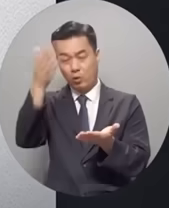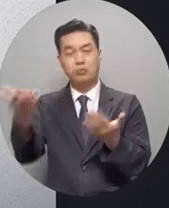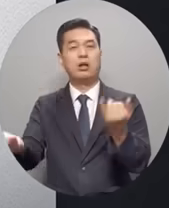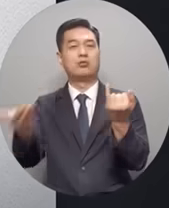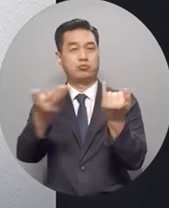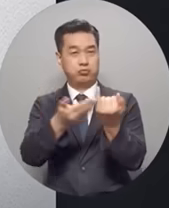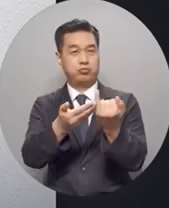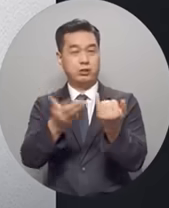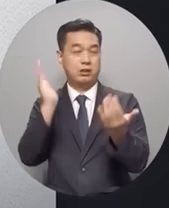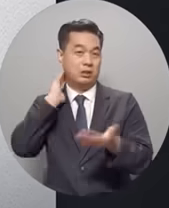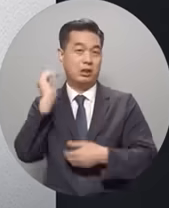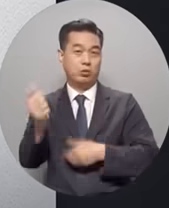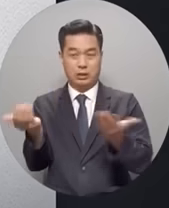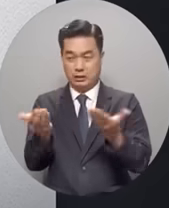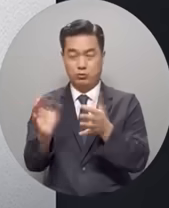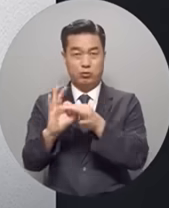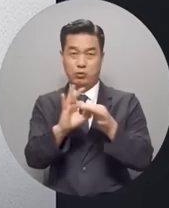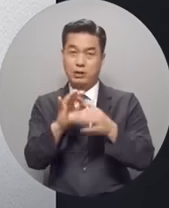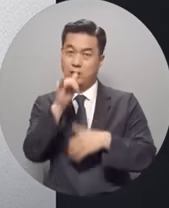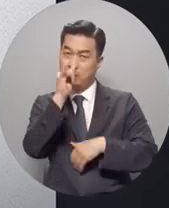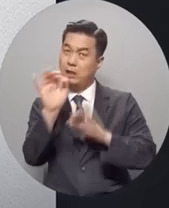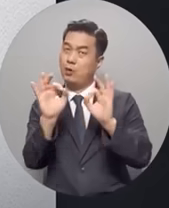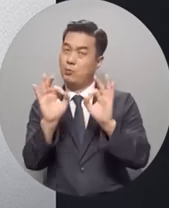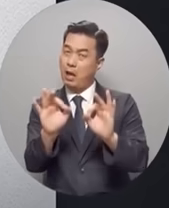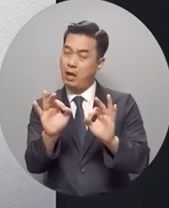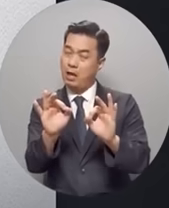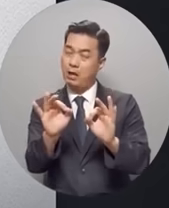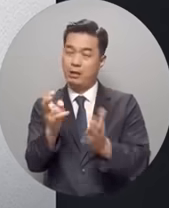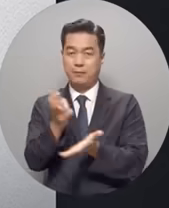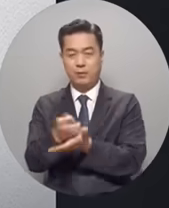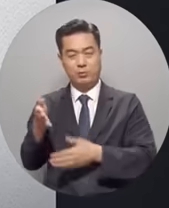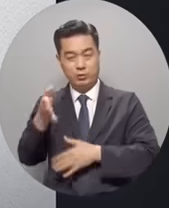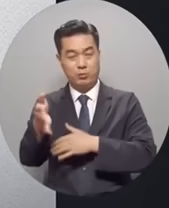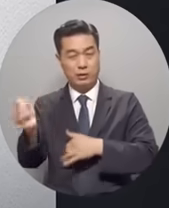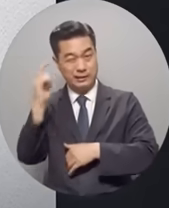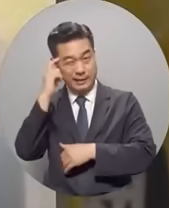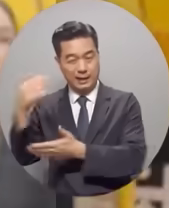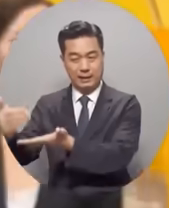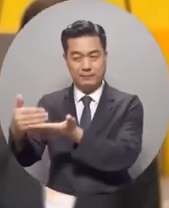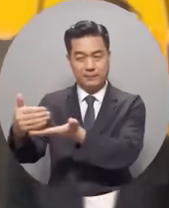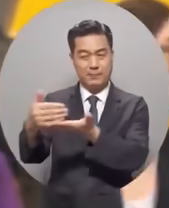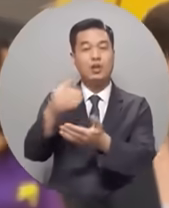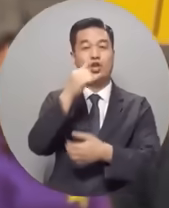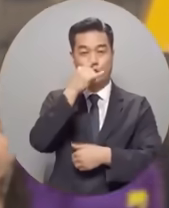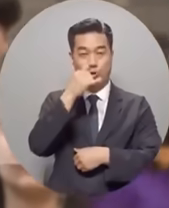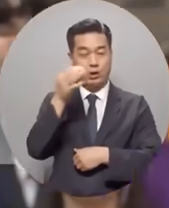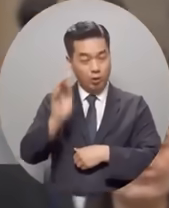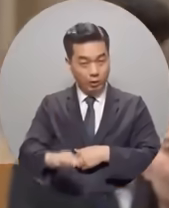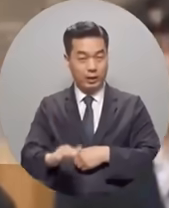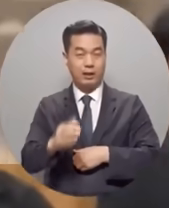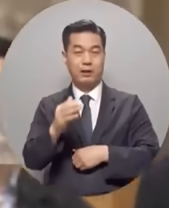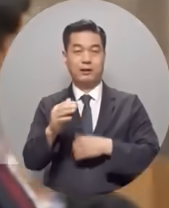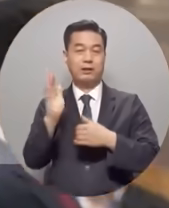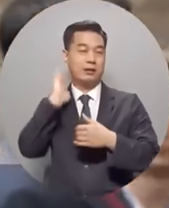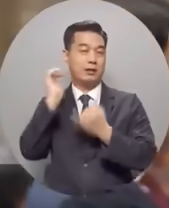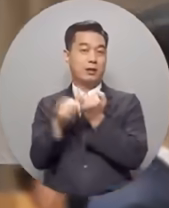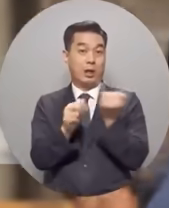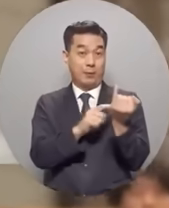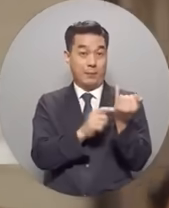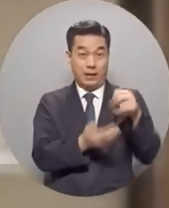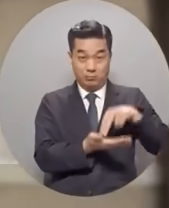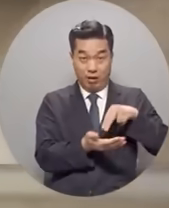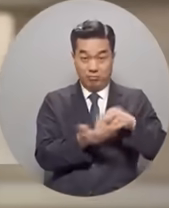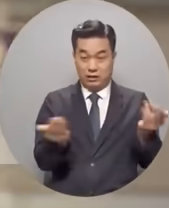대통령 직무와 관련성이 있다고 봐야 한다는 법조계 의견도 있습니다. 반면 김 여사 측은 직무 관련성이